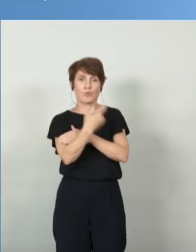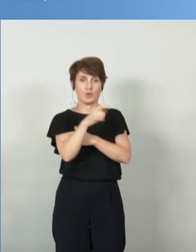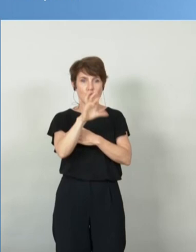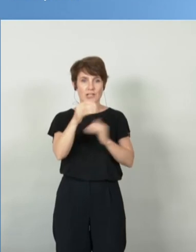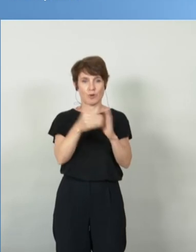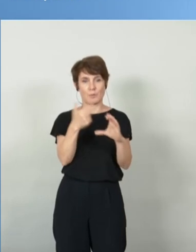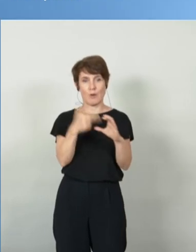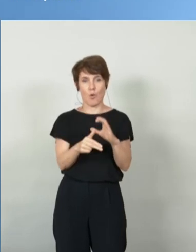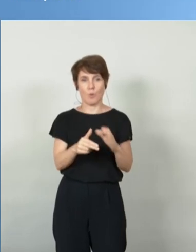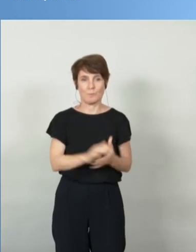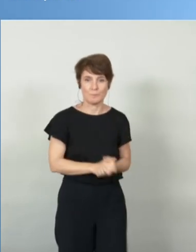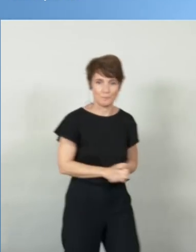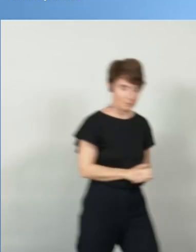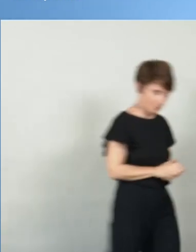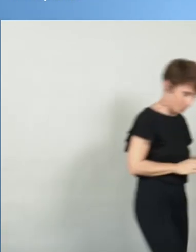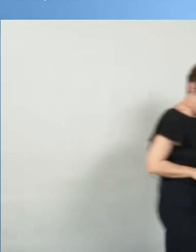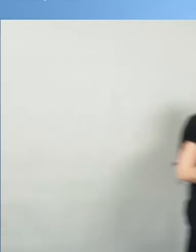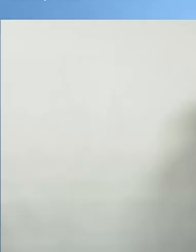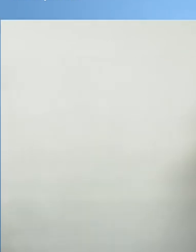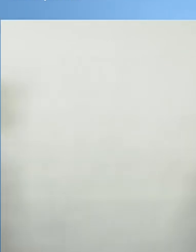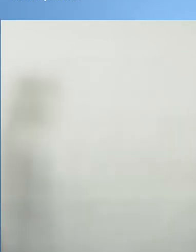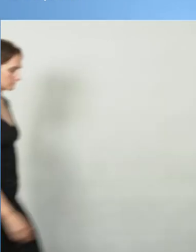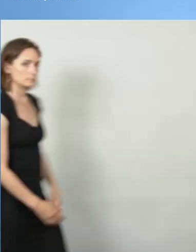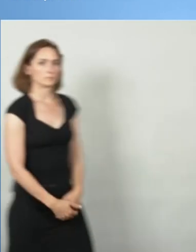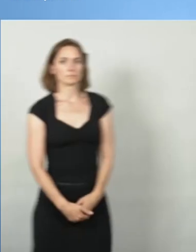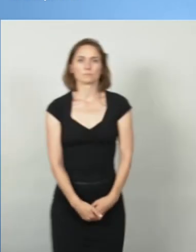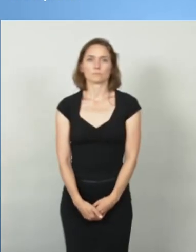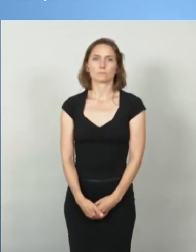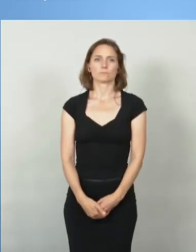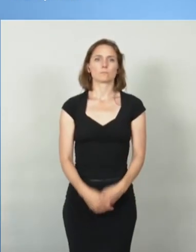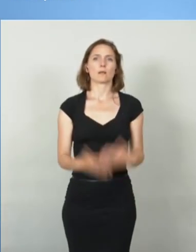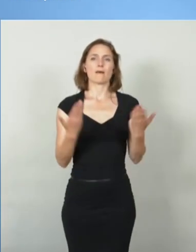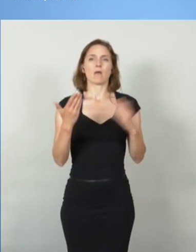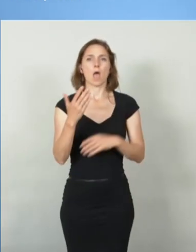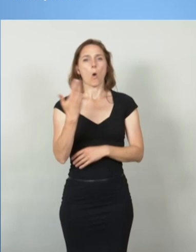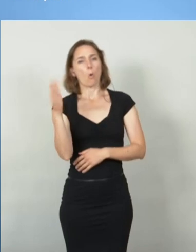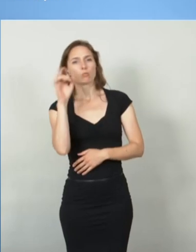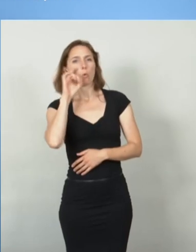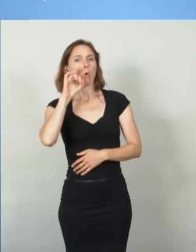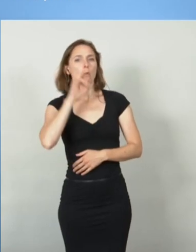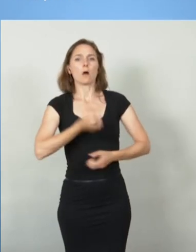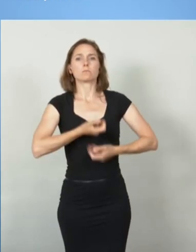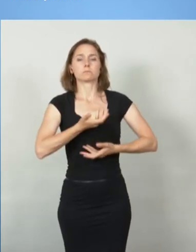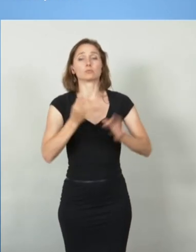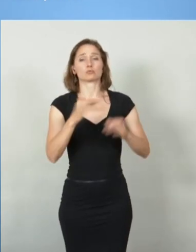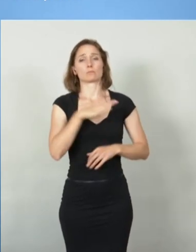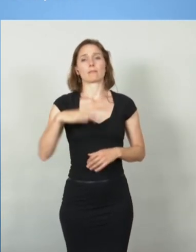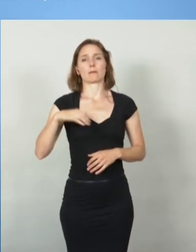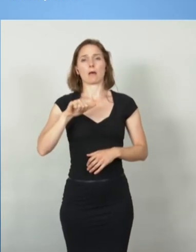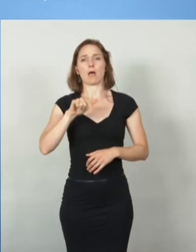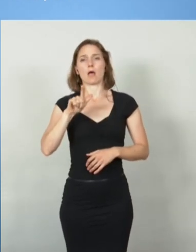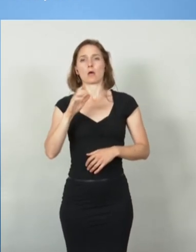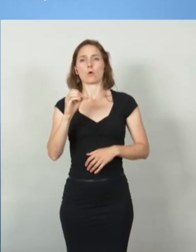pour les autres les autres remarques effectivement madame agomian rappelle la pente